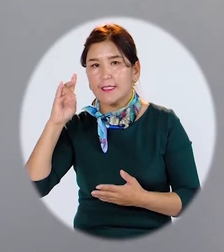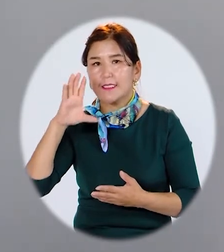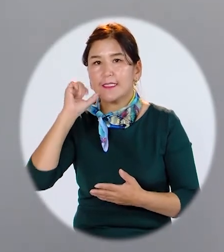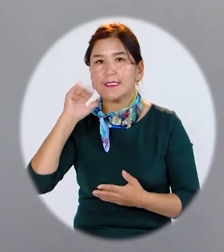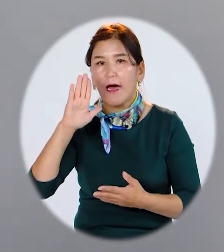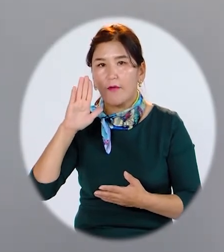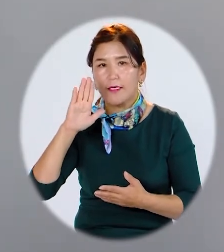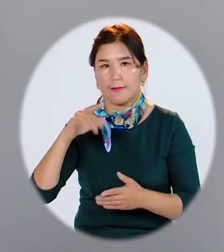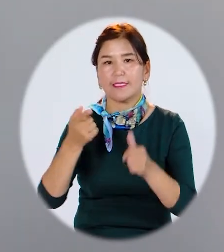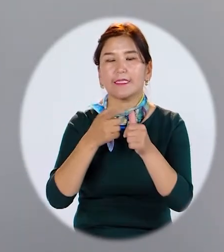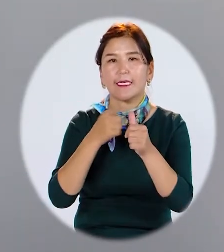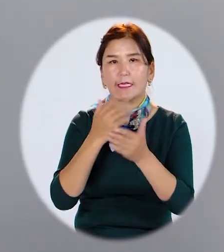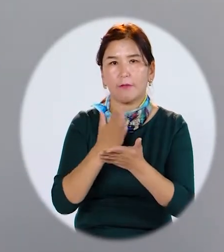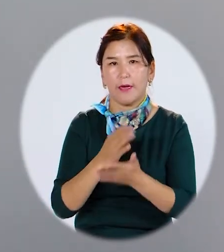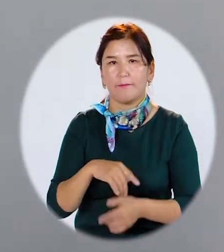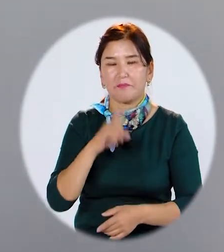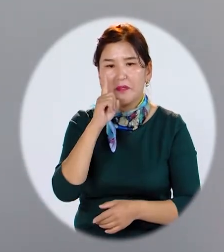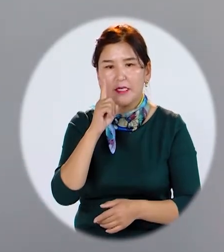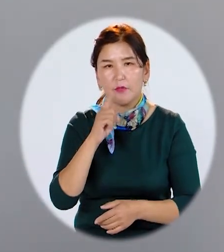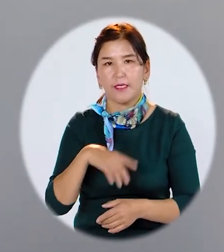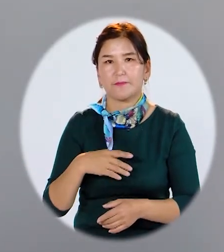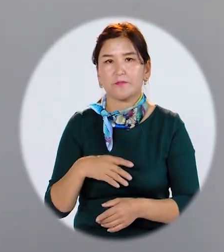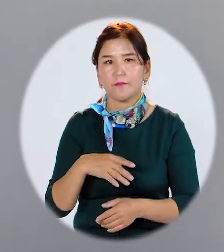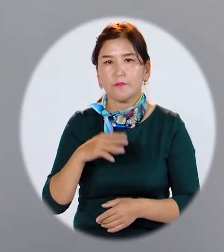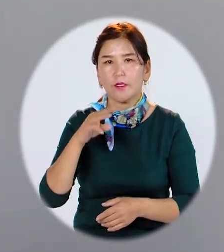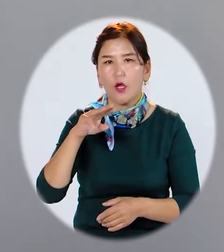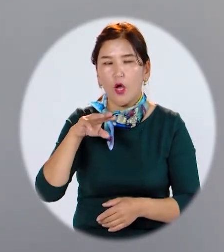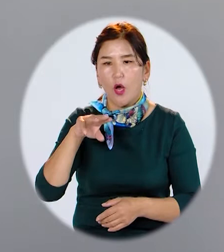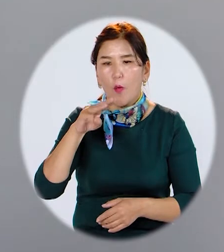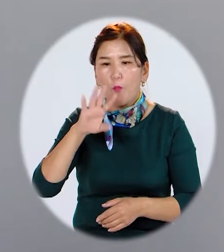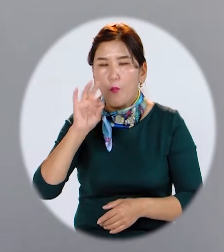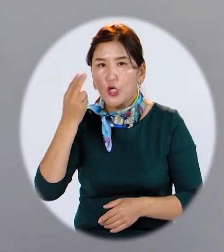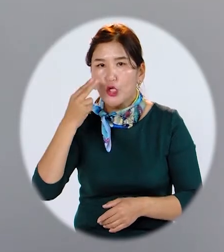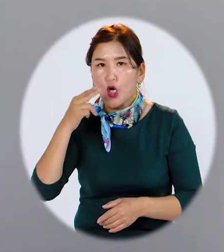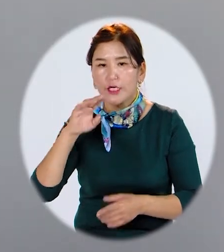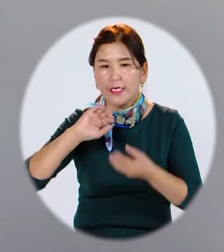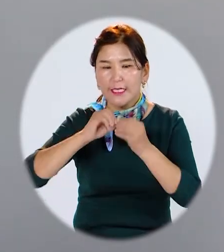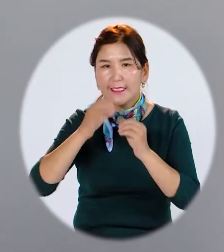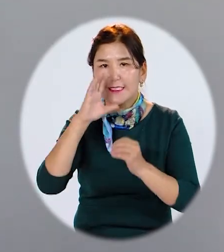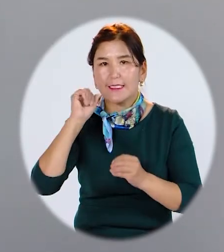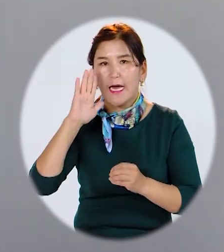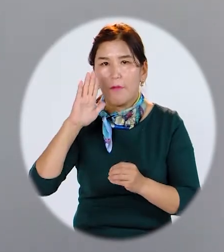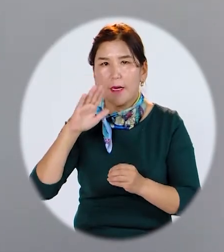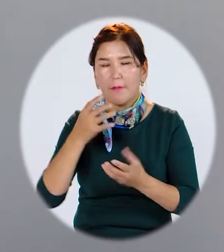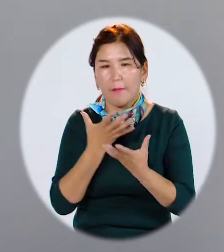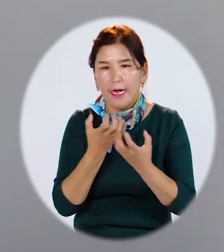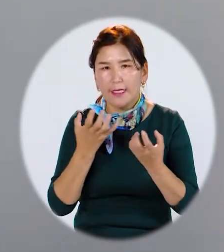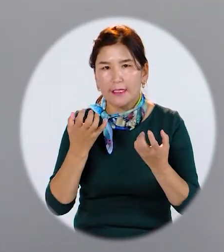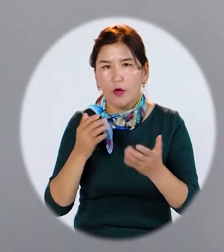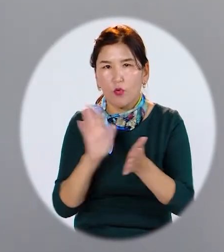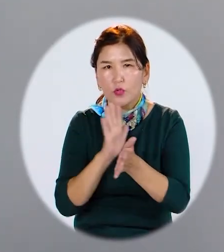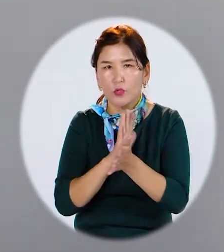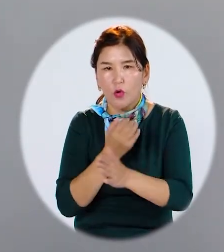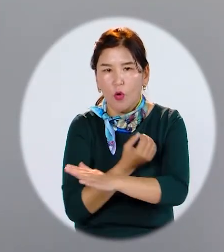вэ? Нэгдүгээрт мөөгөнцөр бактери устгадаг бодис ялгаруулдаг. Хоёрдугаарт маш хурдан ургадаг